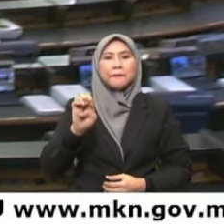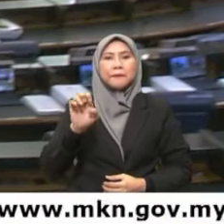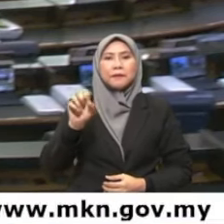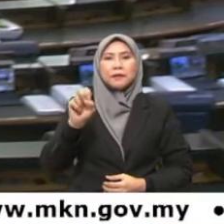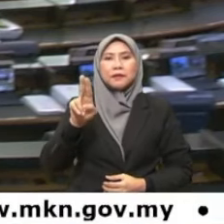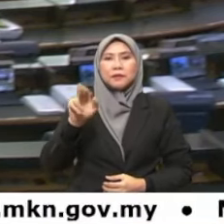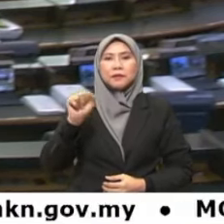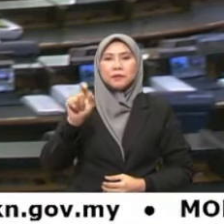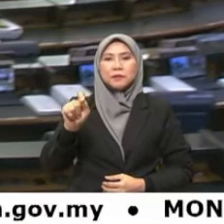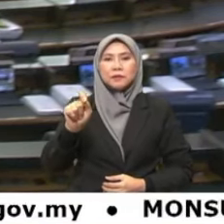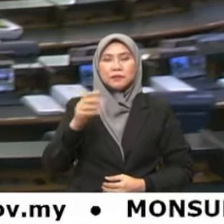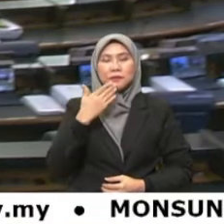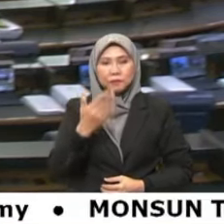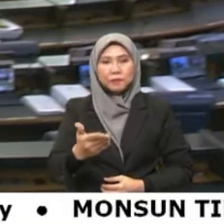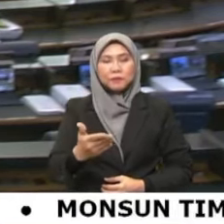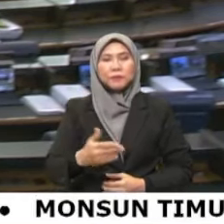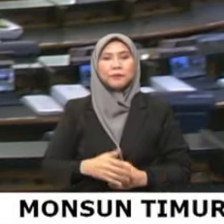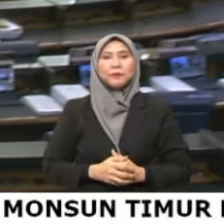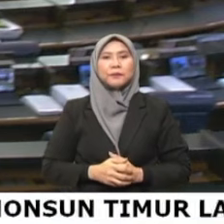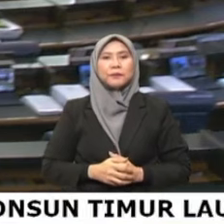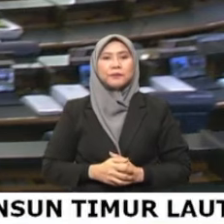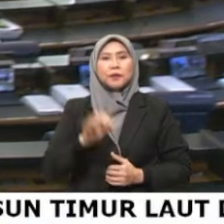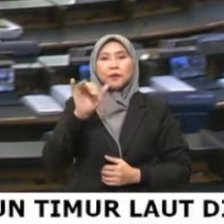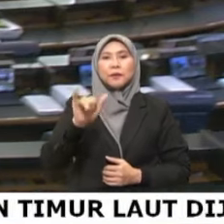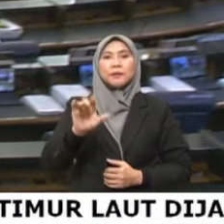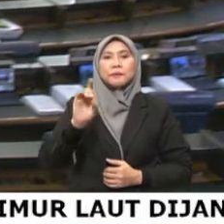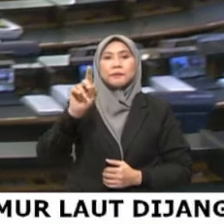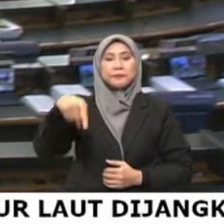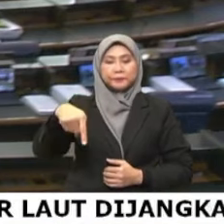Terima kasih, Puan Yang Dipertua.